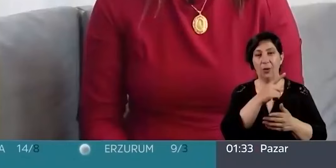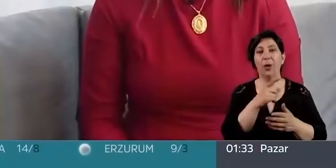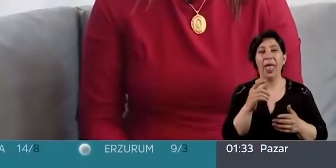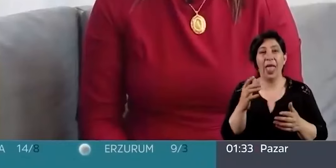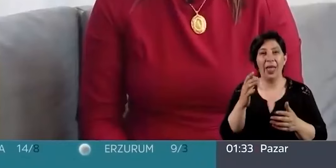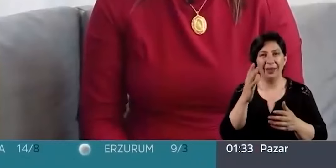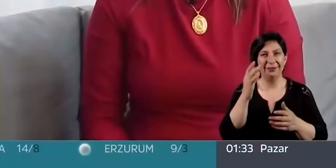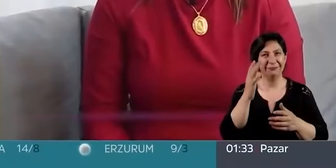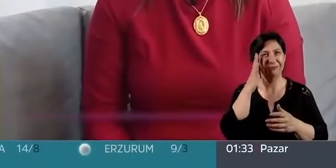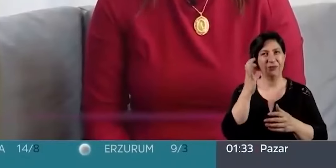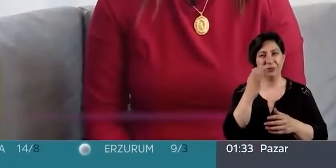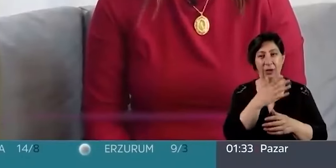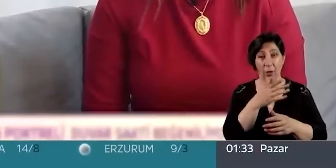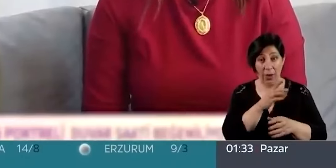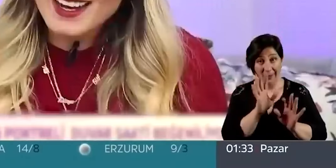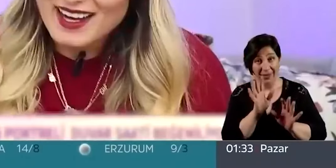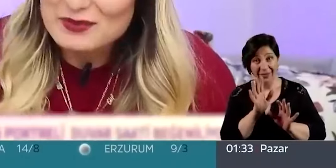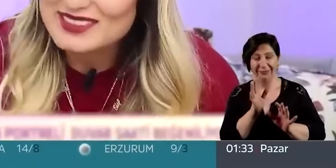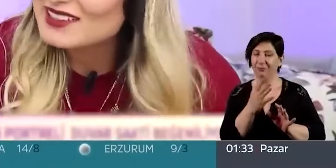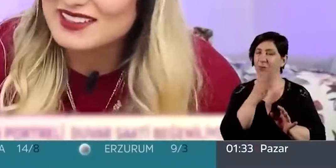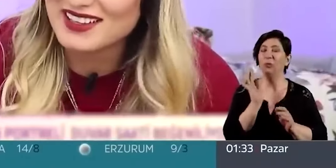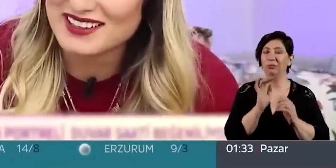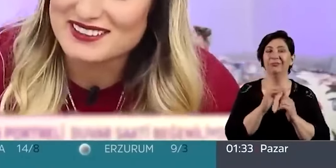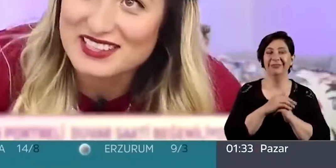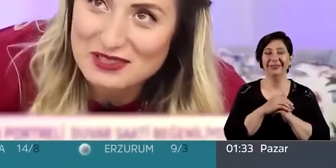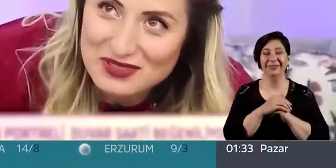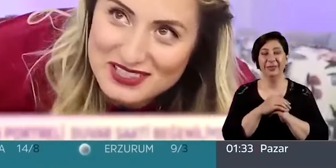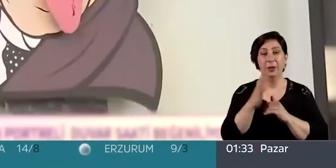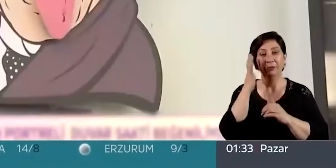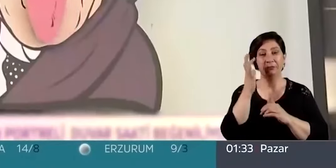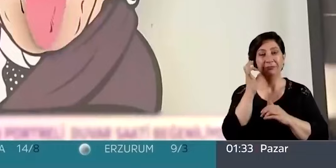o. Öyle mi? Einstein öyle. Ay, öyle